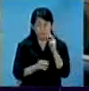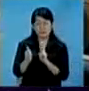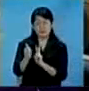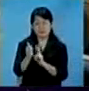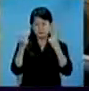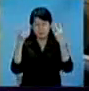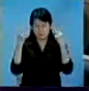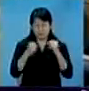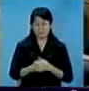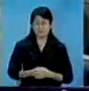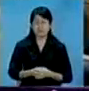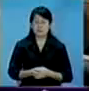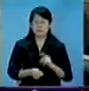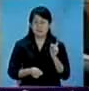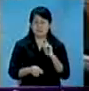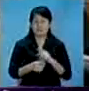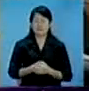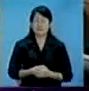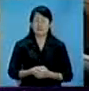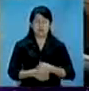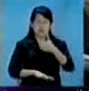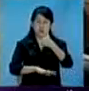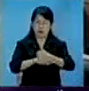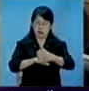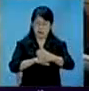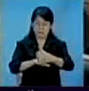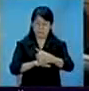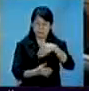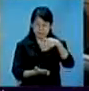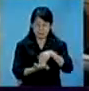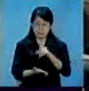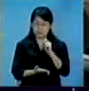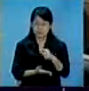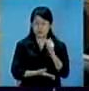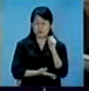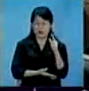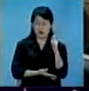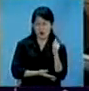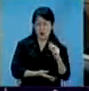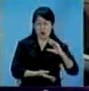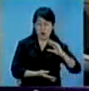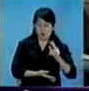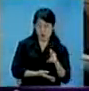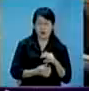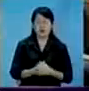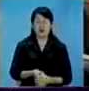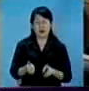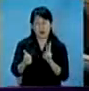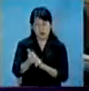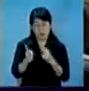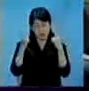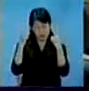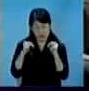นตรีเป็นผู้อำนวยการศูนย์อำนวยการแก้ไขสถานการณ์ฉุกเฉินเป็นรองนายกรัฐมนตรีฝ่ายการ